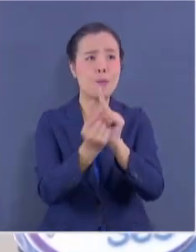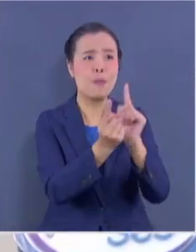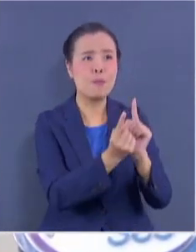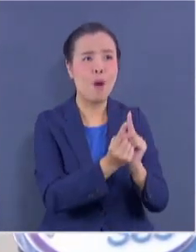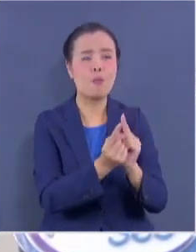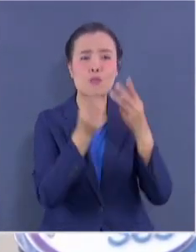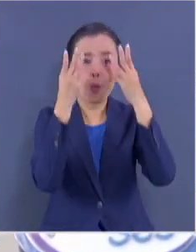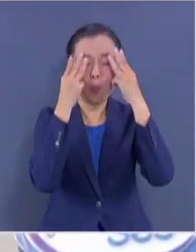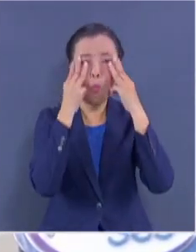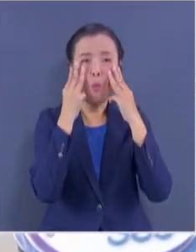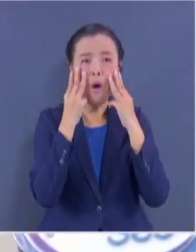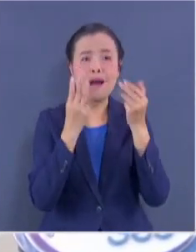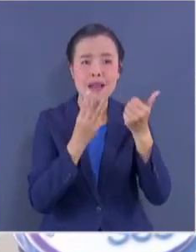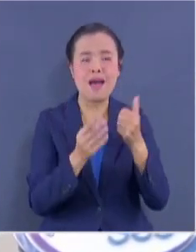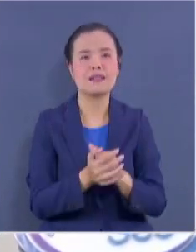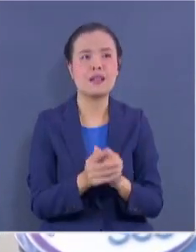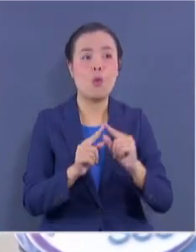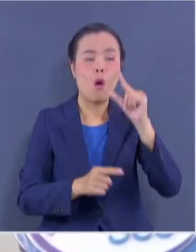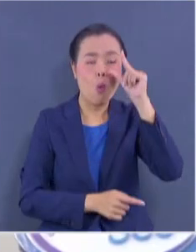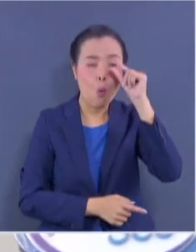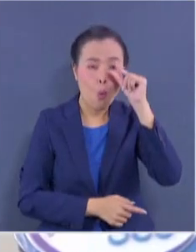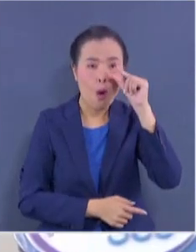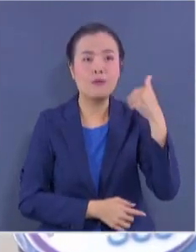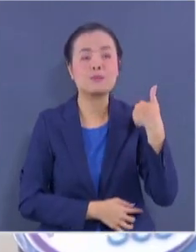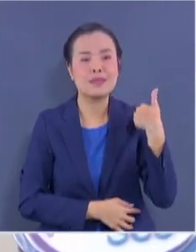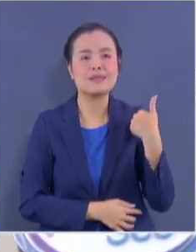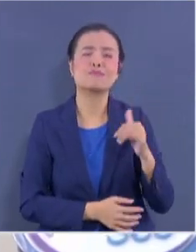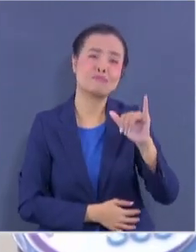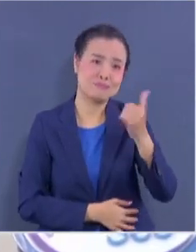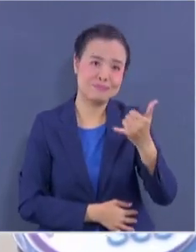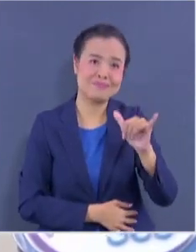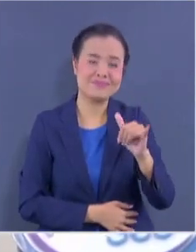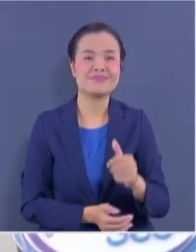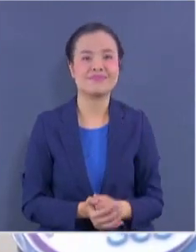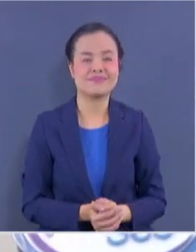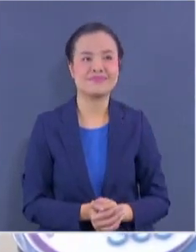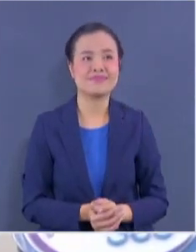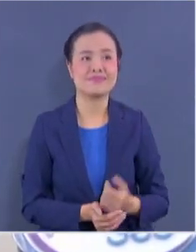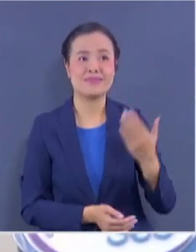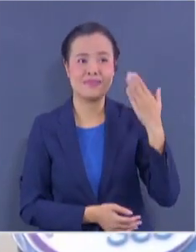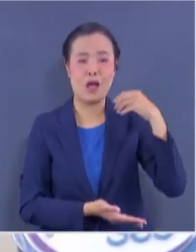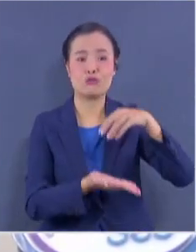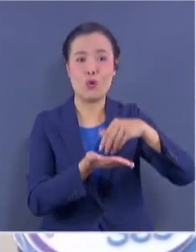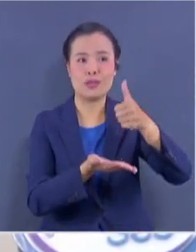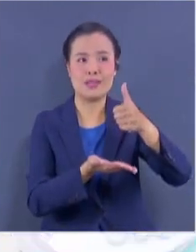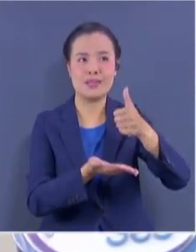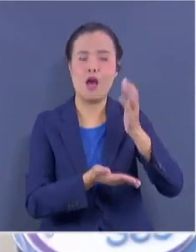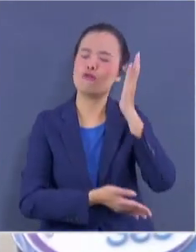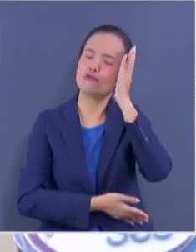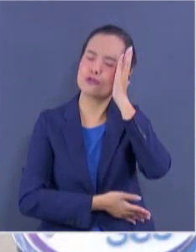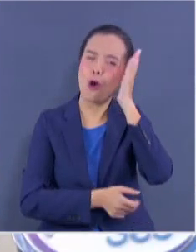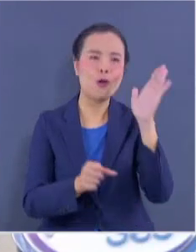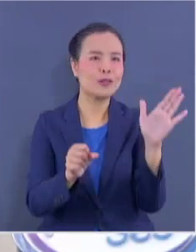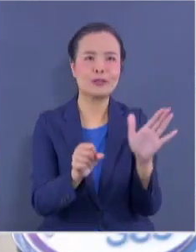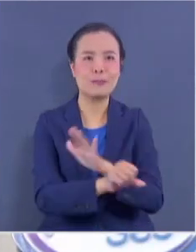ในหน้าสดค่ะแต่บางทีมันก็มีความง่วงนอนอยู่บ้างอะไรบ้างในบางทีเงี้ยค่ะแต่วันนั้นก็ถือว่าโชคดีวันนั้นหนูนอนเต็มอิ่ม เขิน